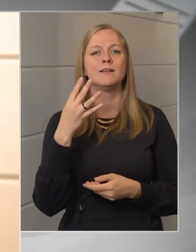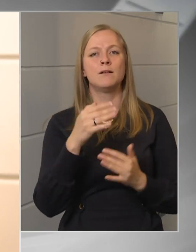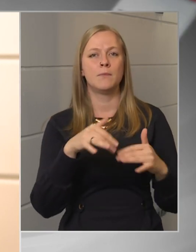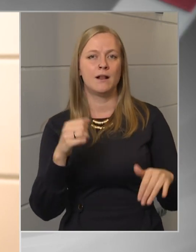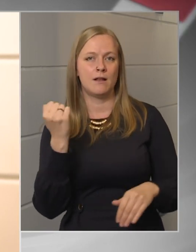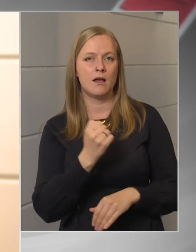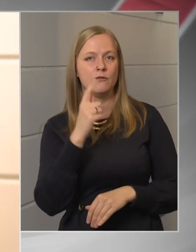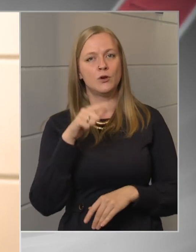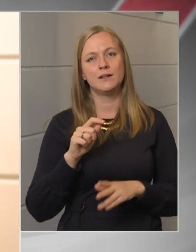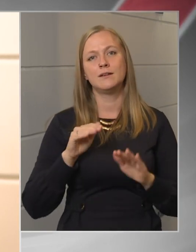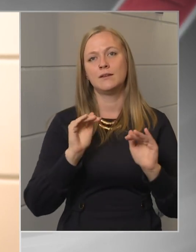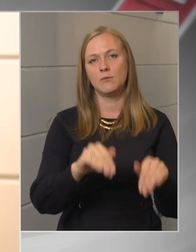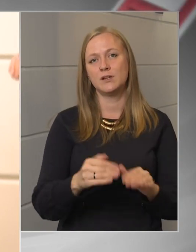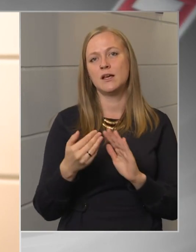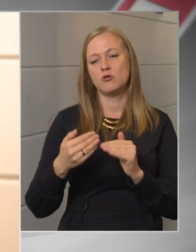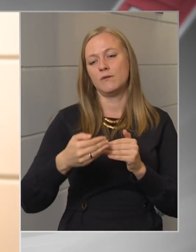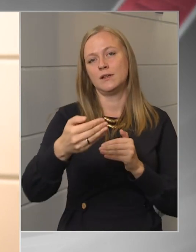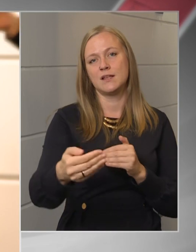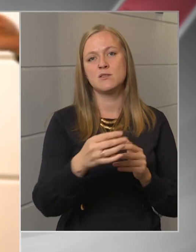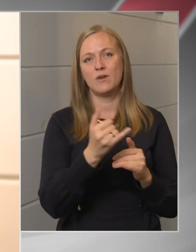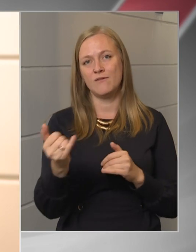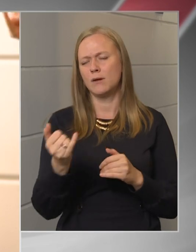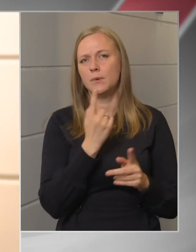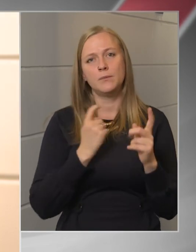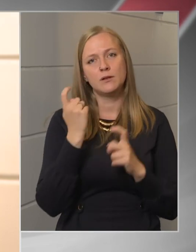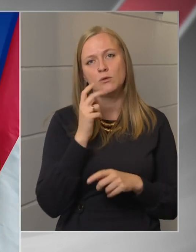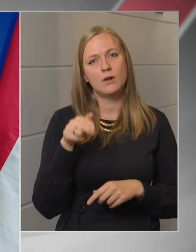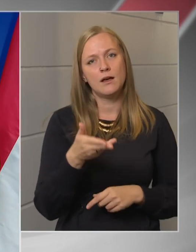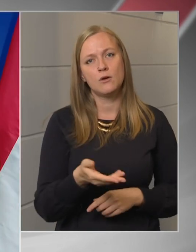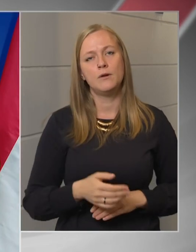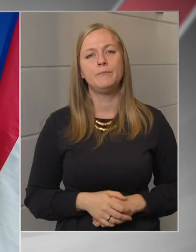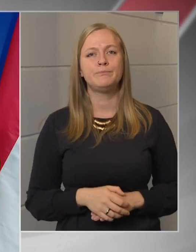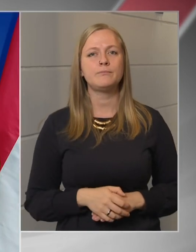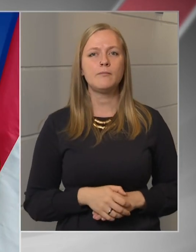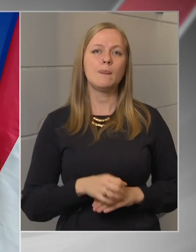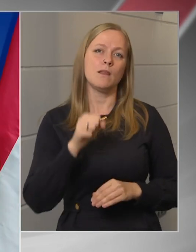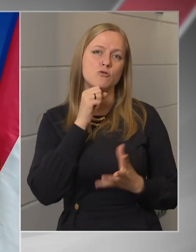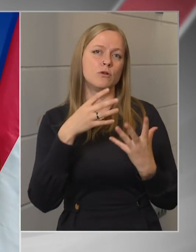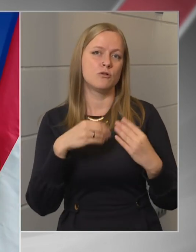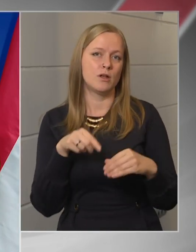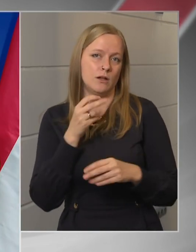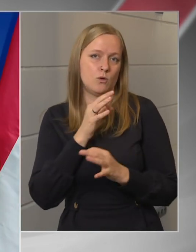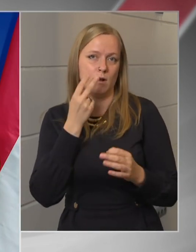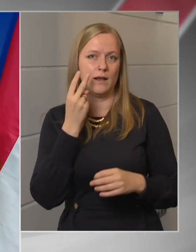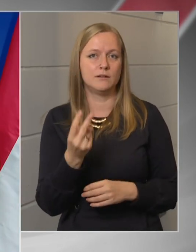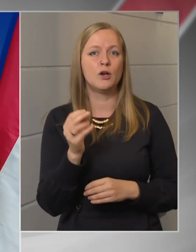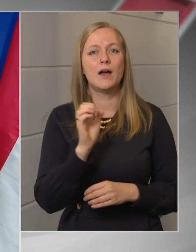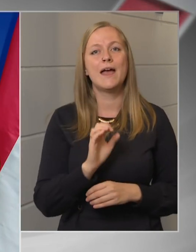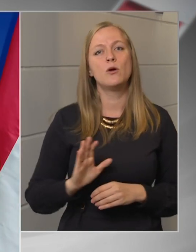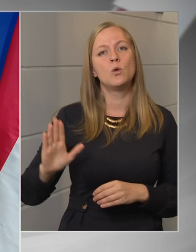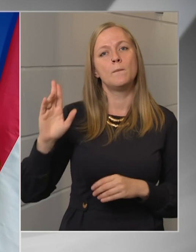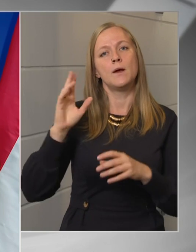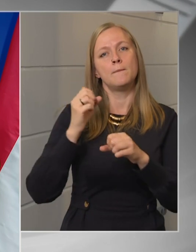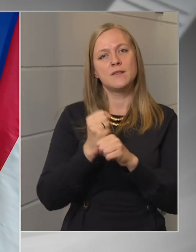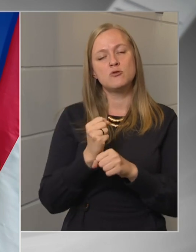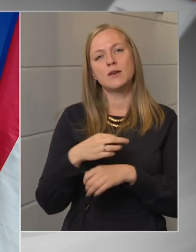támogatást az elkövetkezendő évekre. Mi a véleménye erről? Soros Sár azt mindenképpen jól látja, hogy az Európai Bizottság